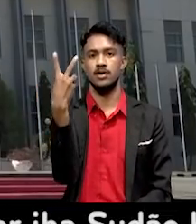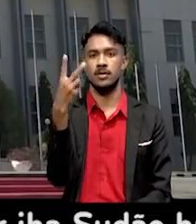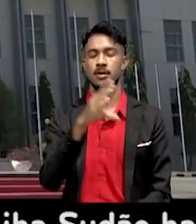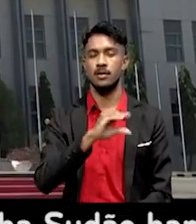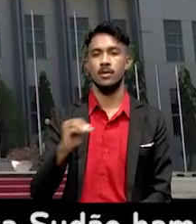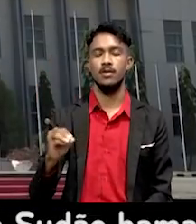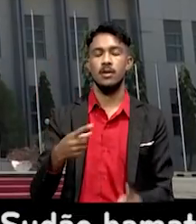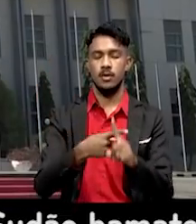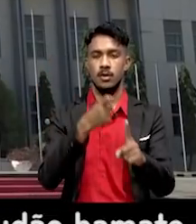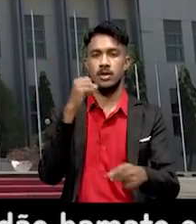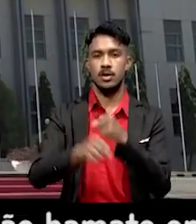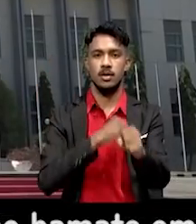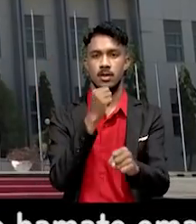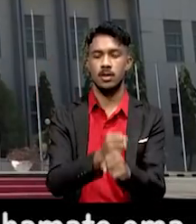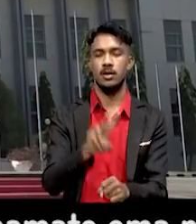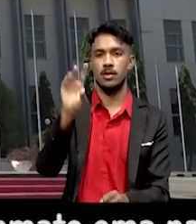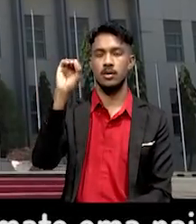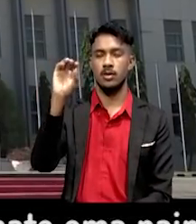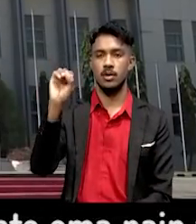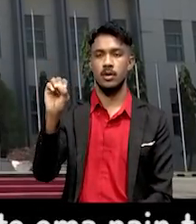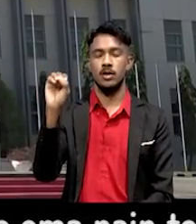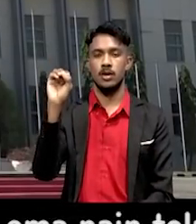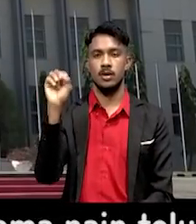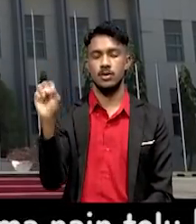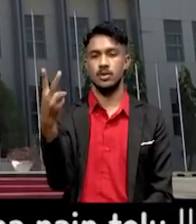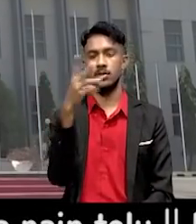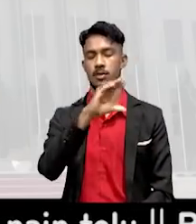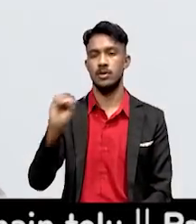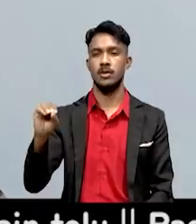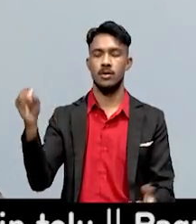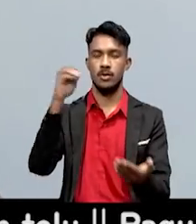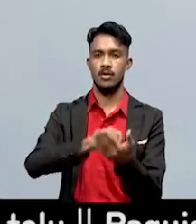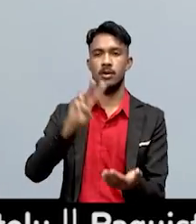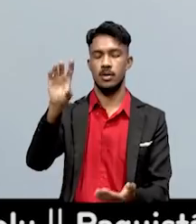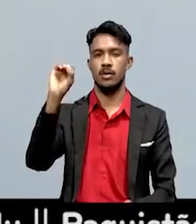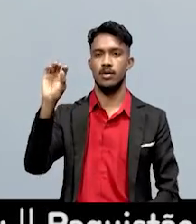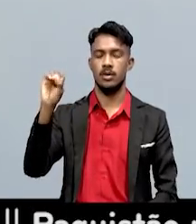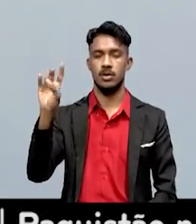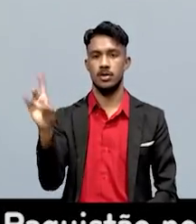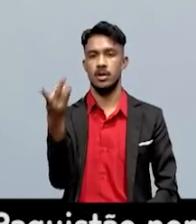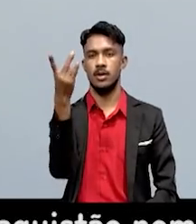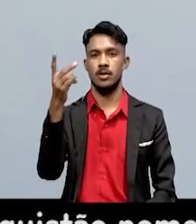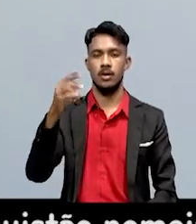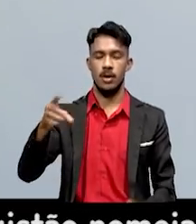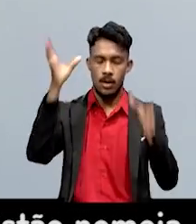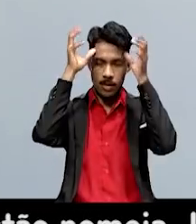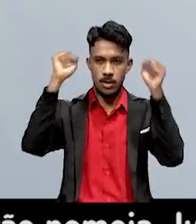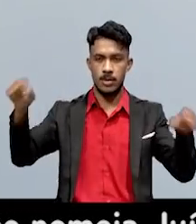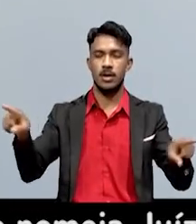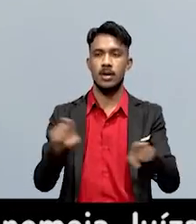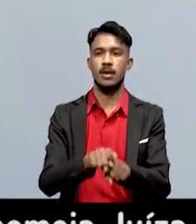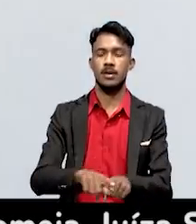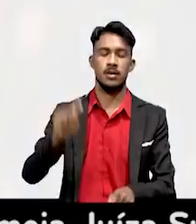No husi tinang rihurua sanulu resing rua to rihurua sanulu resing hitu, Presidente Republika Maktaur